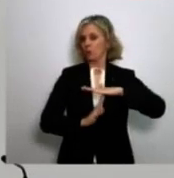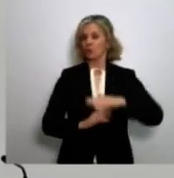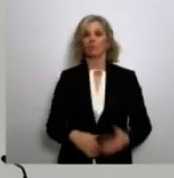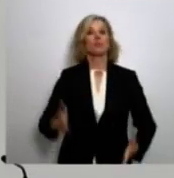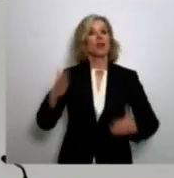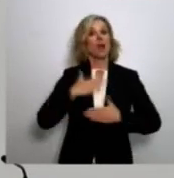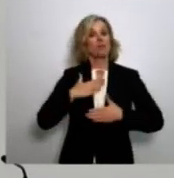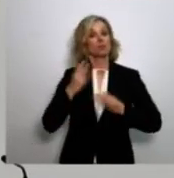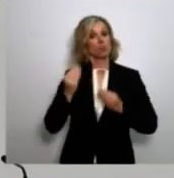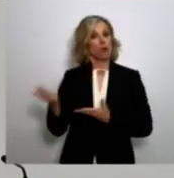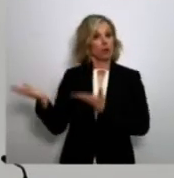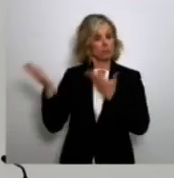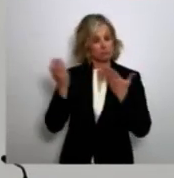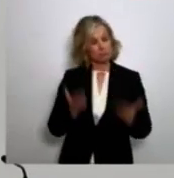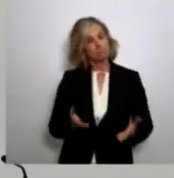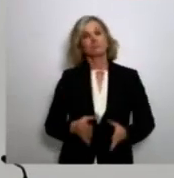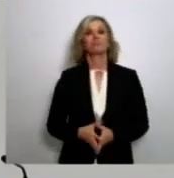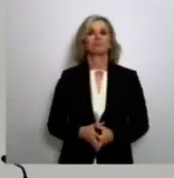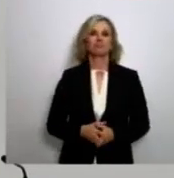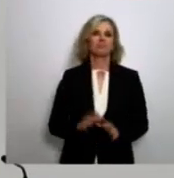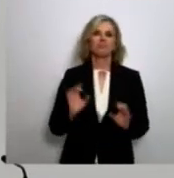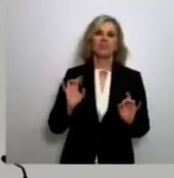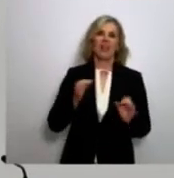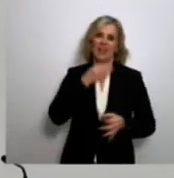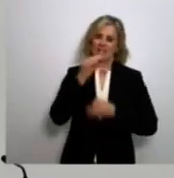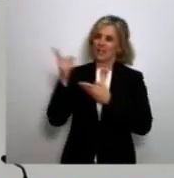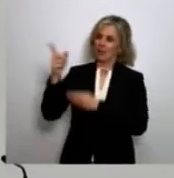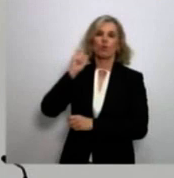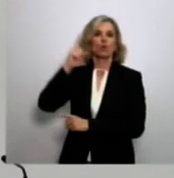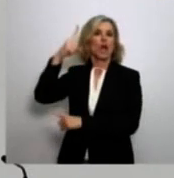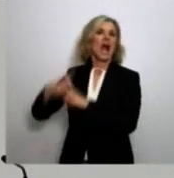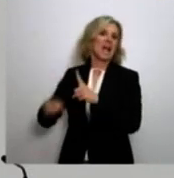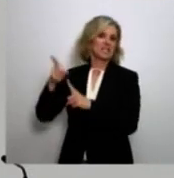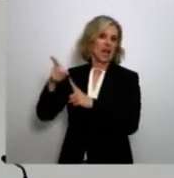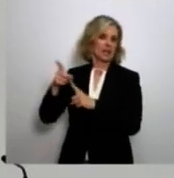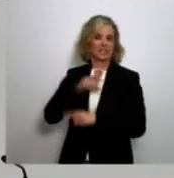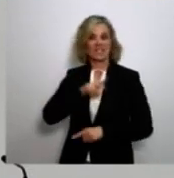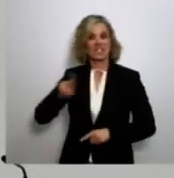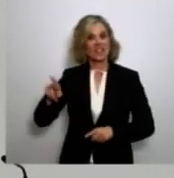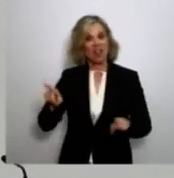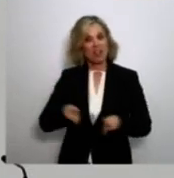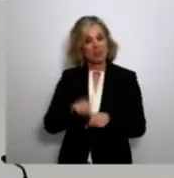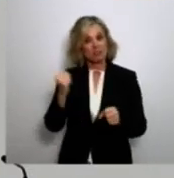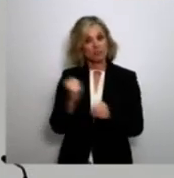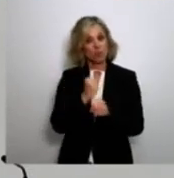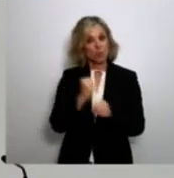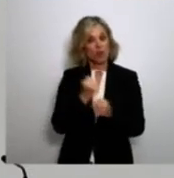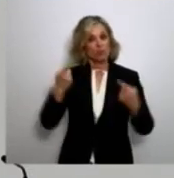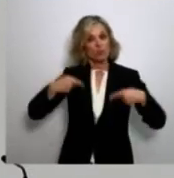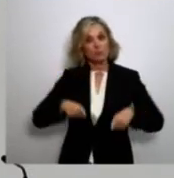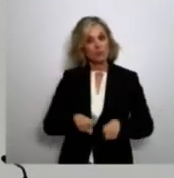Ευχαριστώ πάρα πολύ, κύριε Χατζάρα. Δεν χρειάζεται συστάσεις του κύριου Χατζάρα, ωστόσο οι συνάδελφοι αξιωματικοί που ίστανται κατέρωθεν